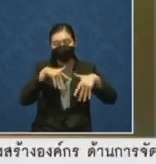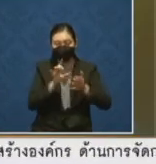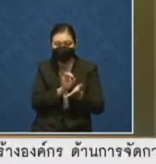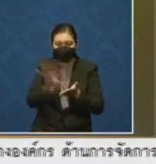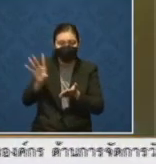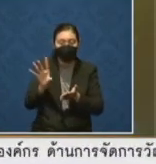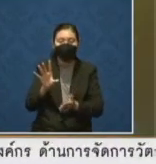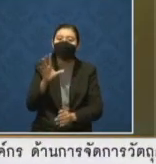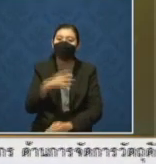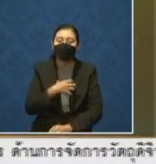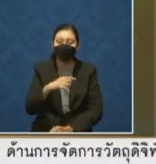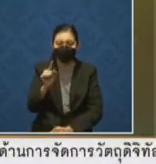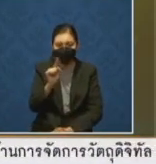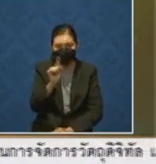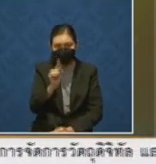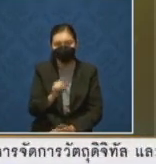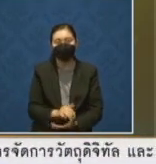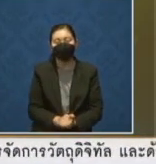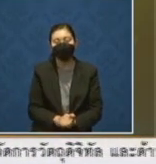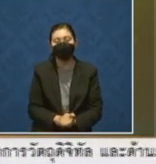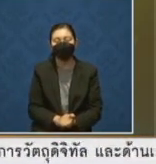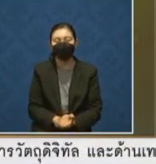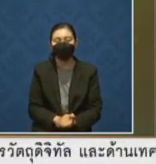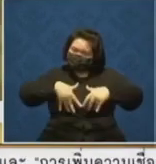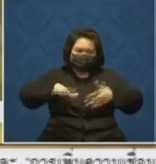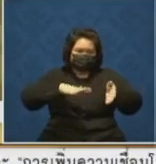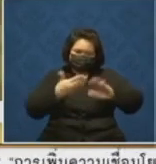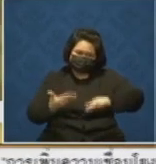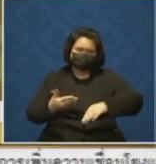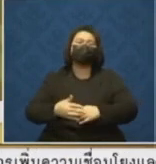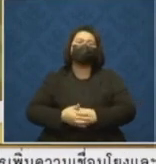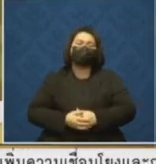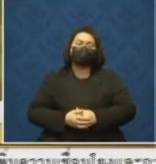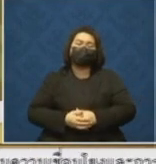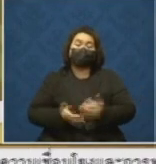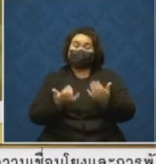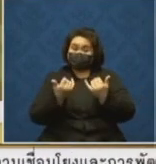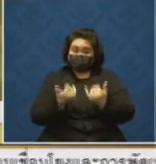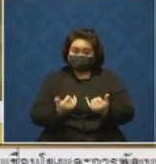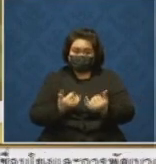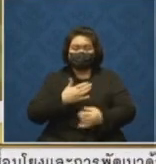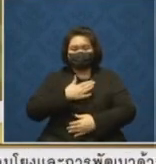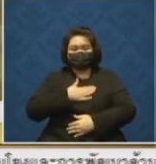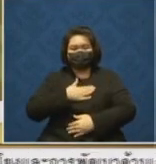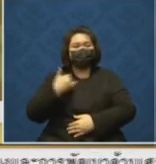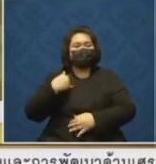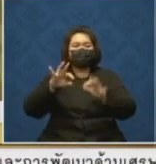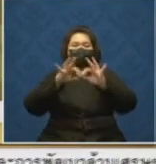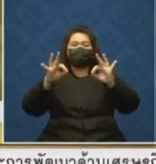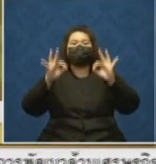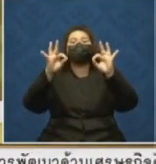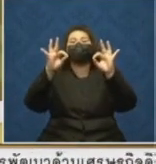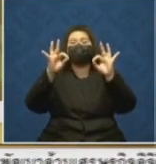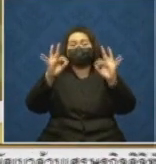จากกระพงสสเชียงใหม่ก็อภิปรายเรื่องบริหารไม่เป็นท่าเรารั้งท้ายแล้วก็ตีเที่ยงคืนครึ่งสุช